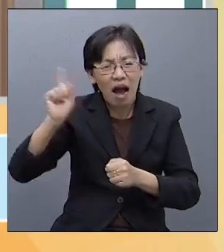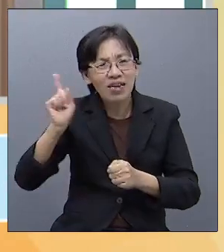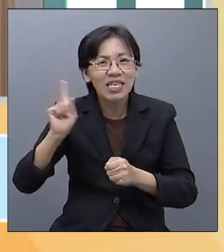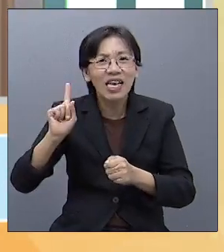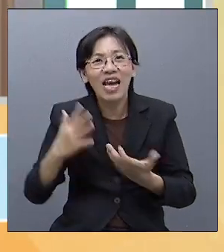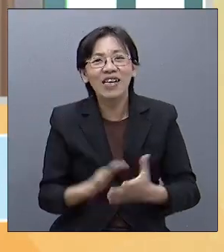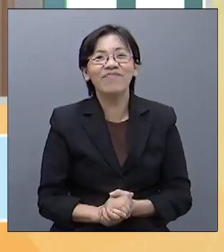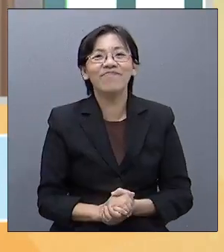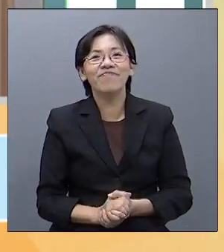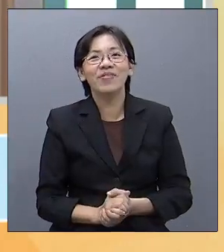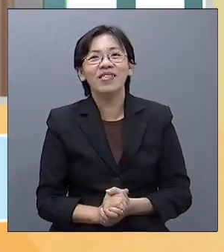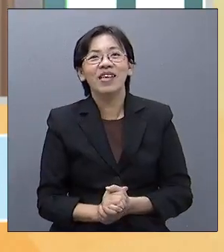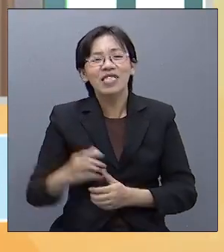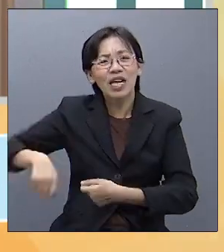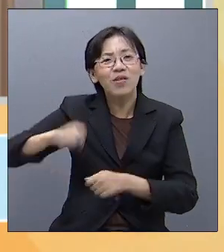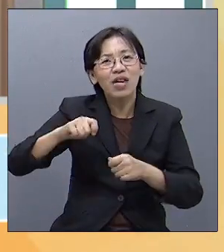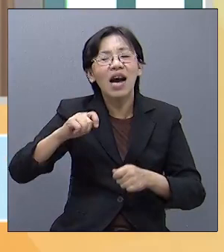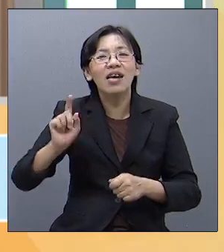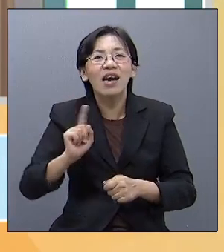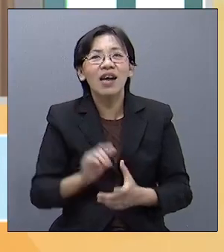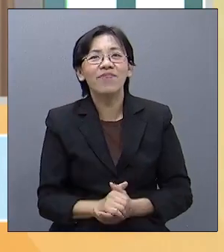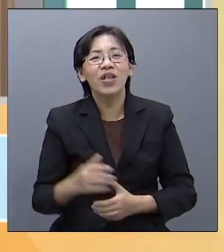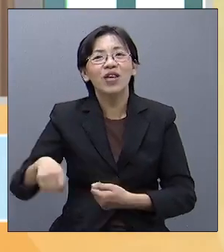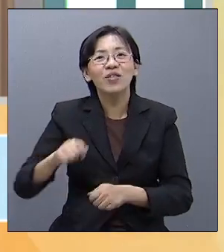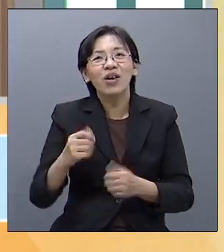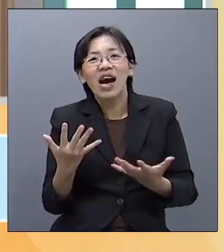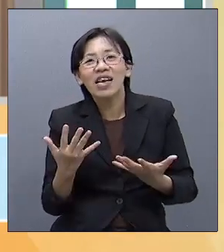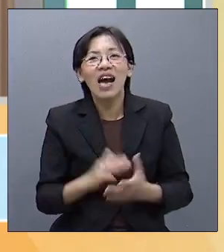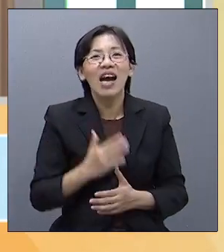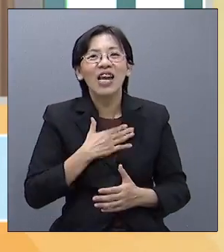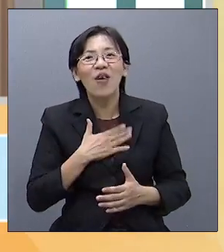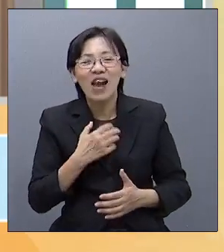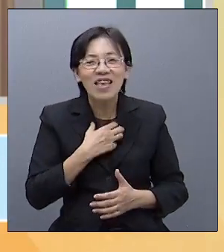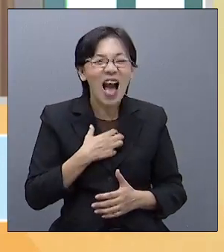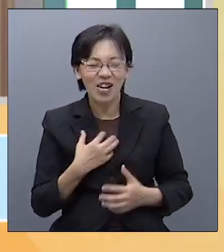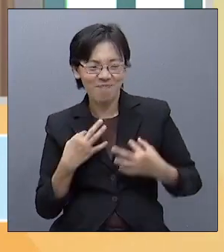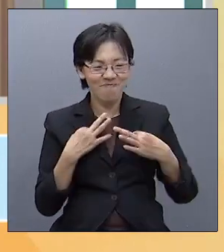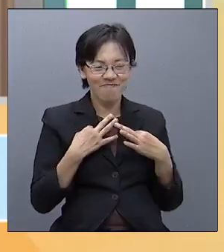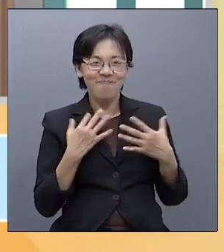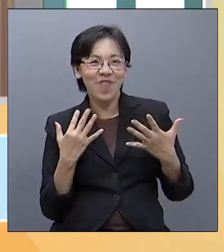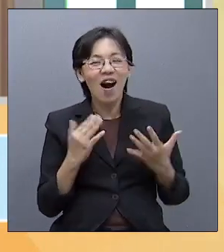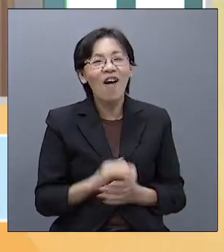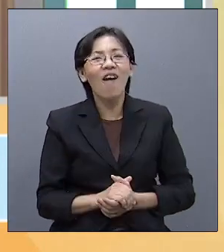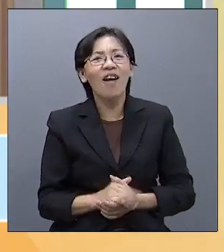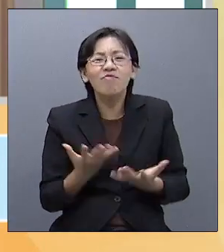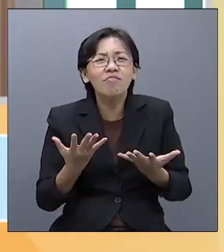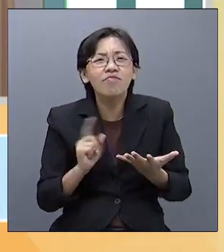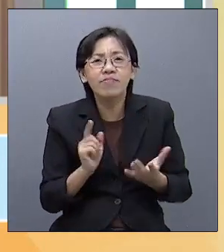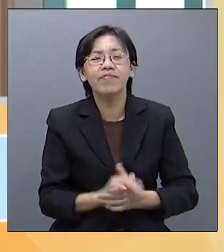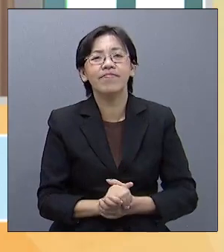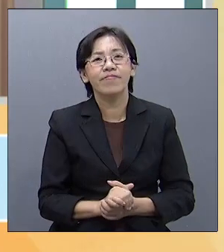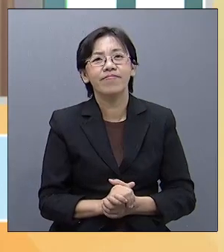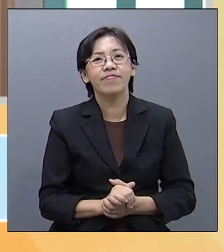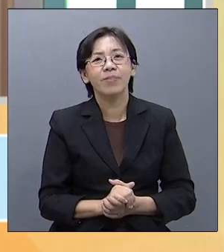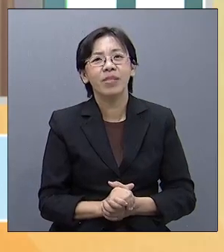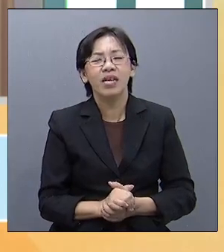น้องกี้ใช่ไหมพอน้องกี้นั้นเป็นสกอยเราก็ต้องแบบอยากเปรี้ยวๆ หรือว่าไงฮะหมอต้นครับคือต้